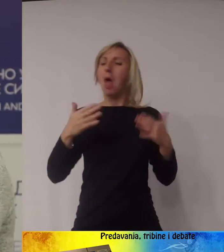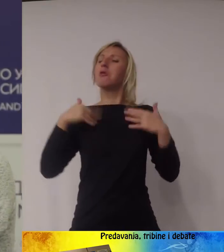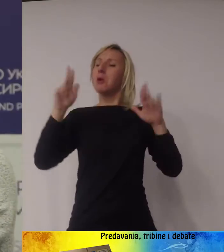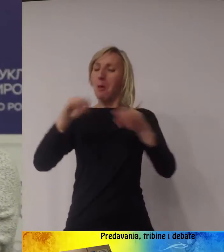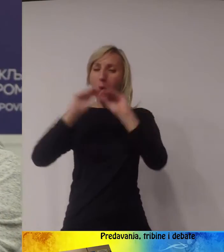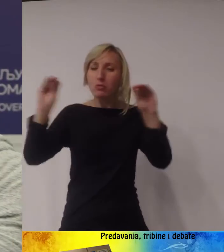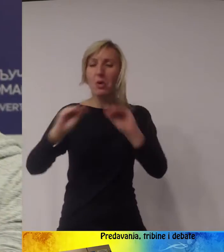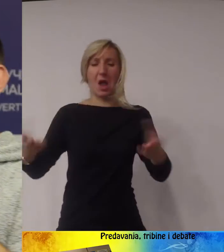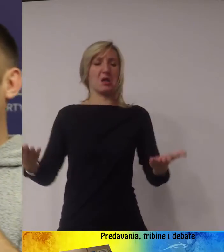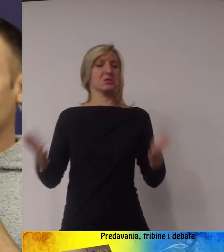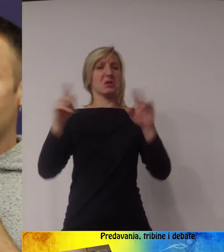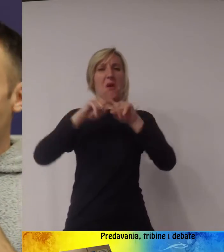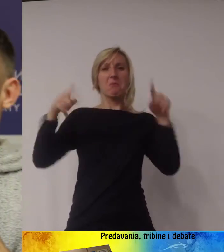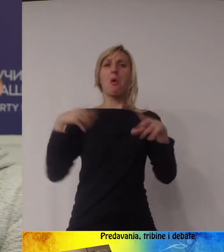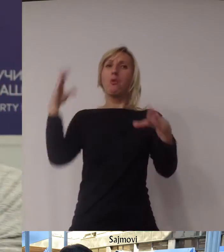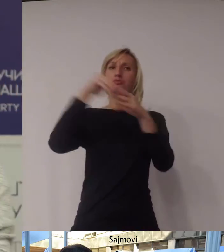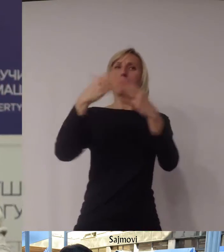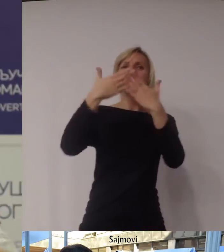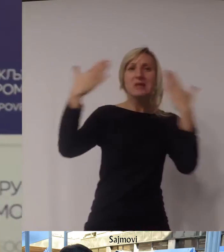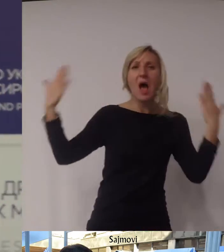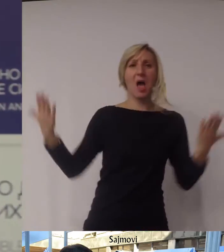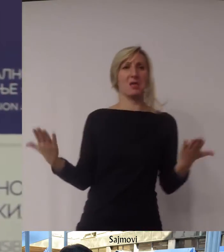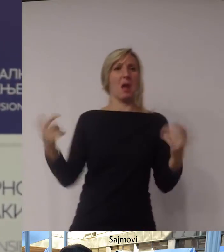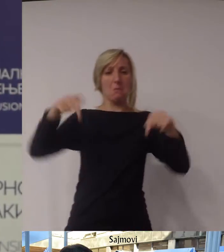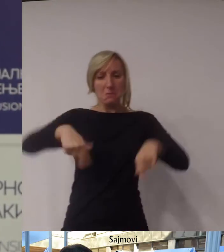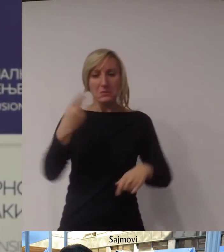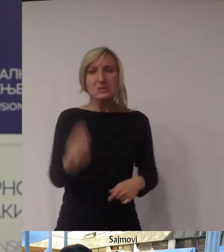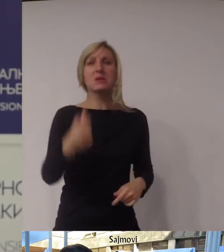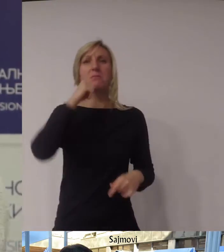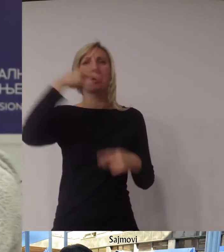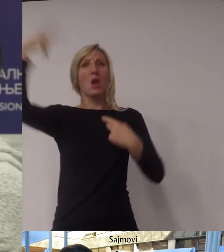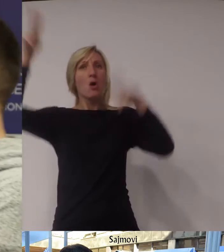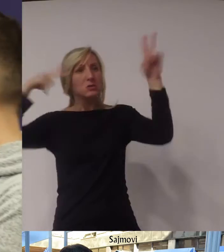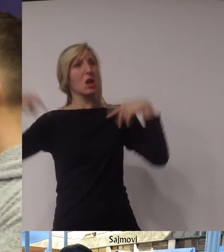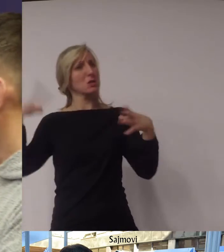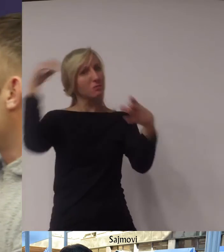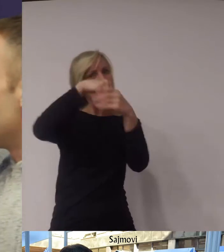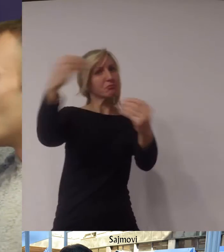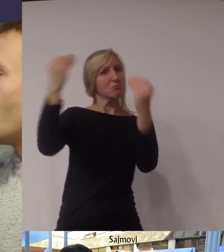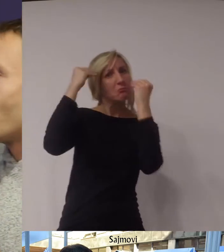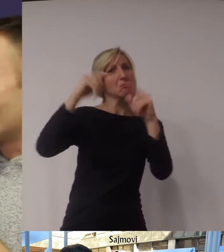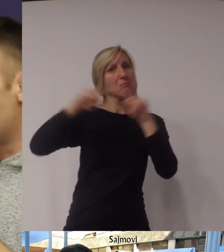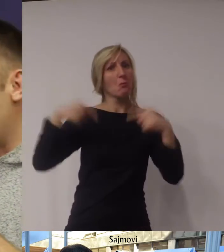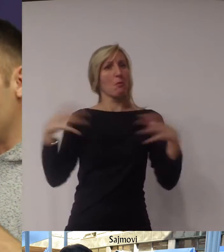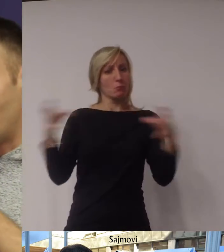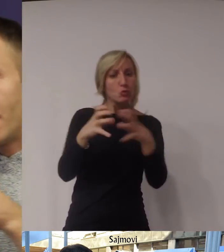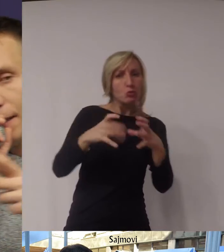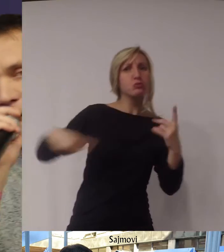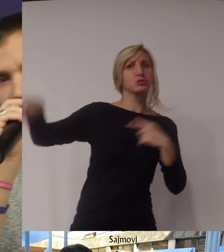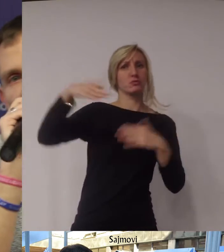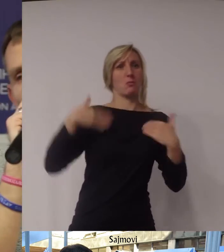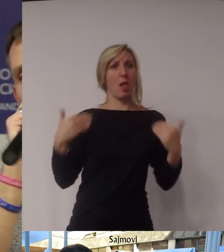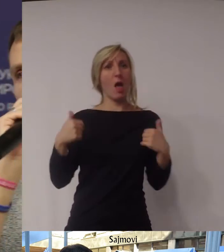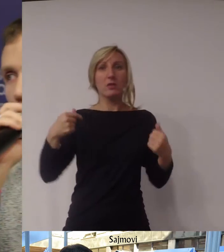edukacije. Učestvujemo na sajmovima i u Srbiji i u inostranstvu i družimo se sa mladima